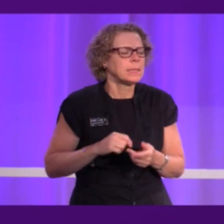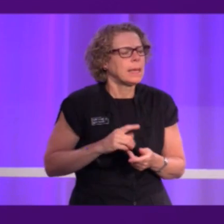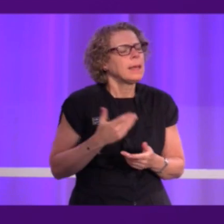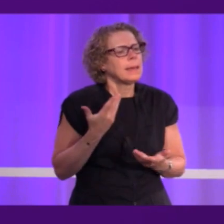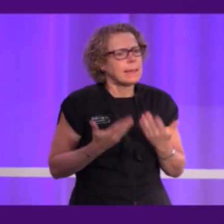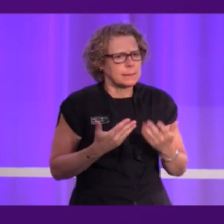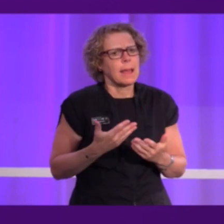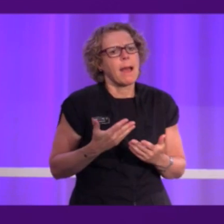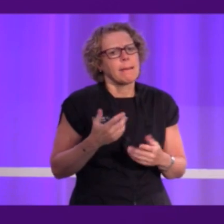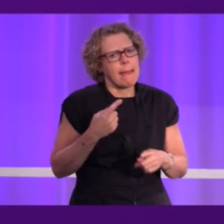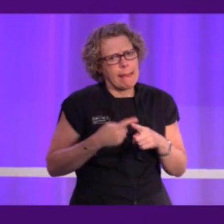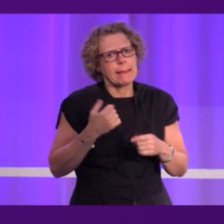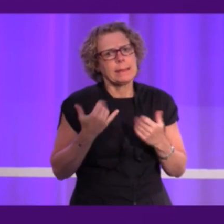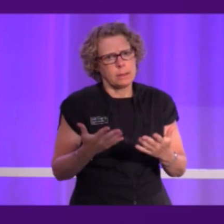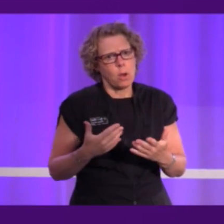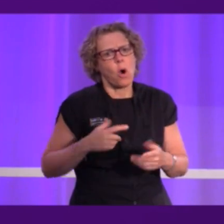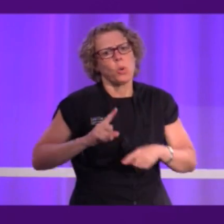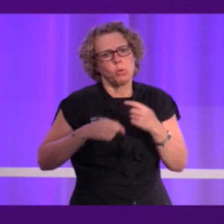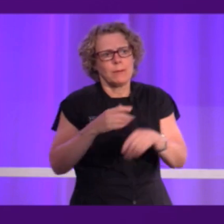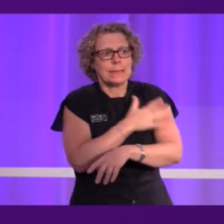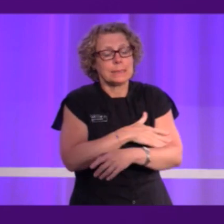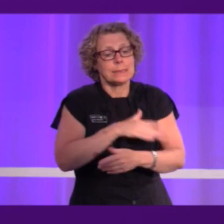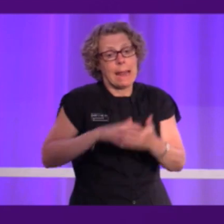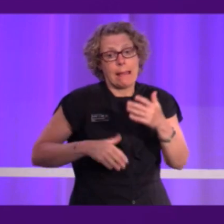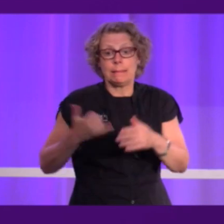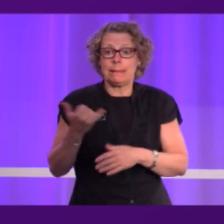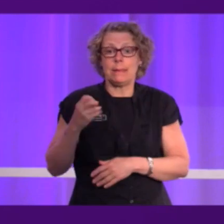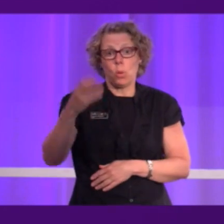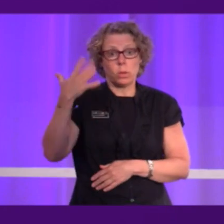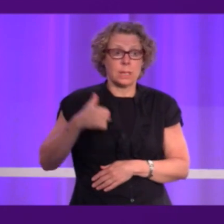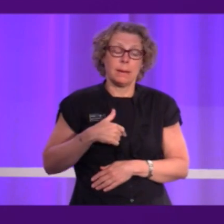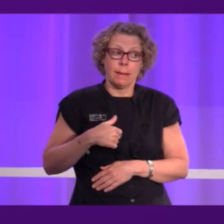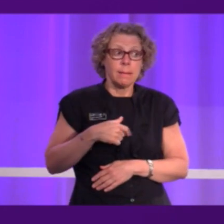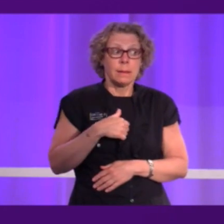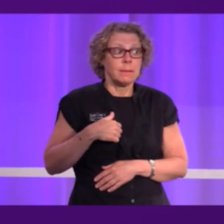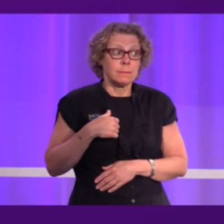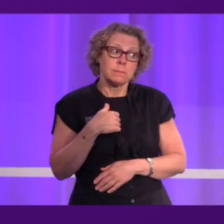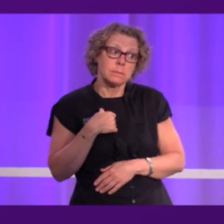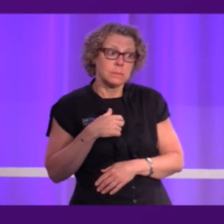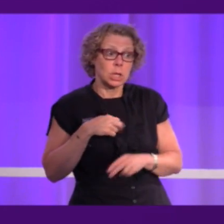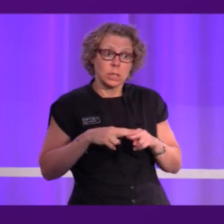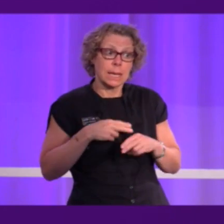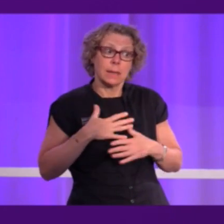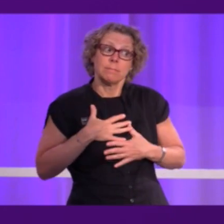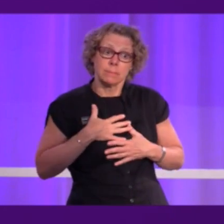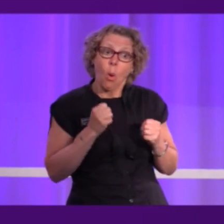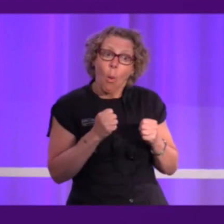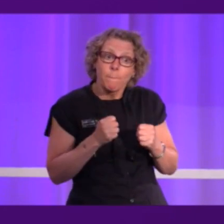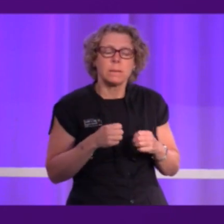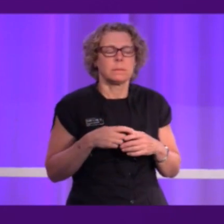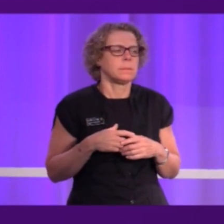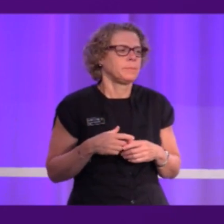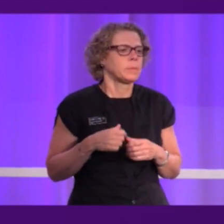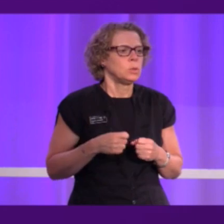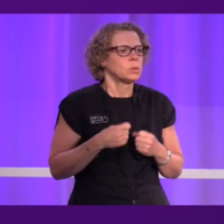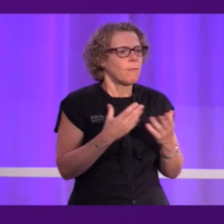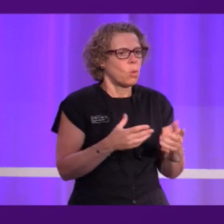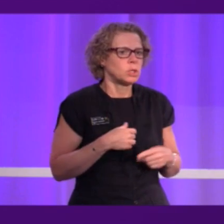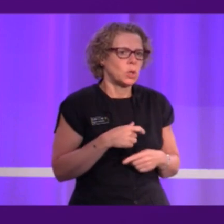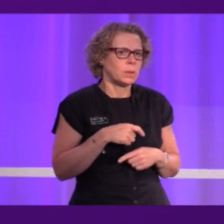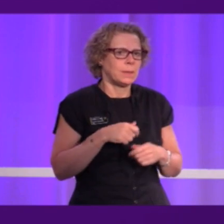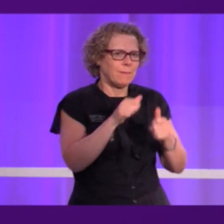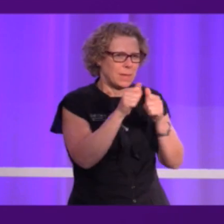att utveckla tjänster jämfört med 10 år sedan bara. Absolut. Det är så hoppfullt. Ja, det gör det. Det gör och det. Du ska också få en sån här